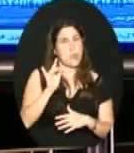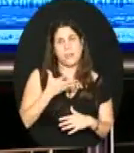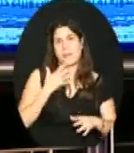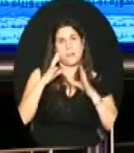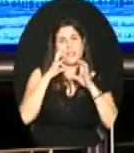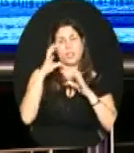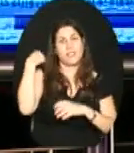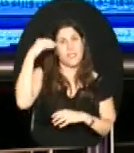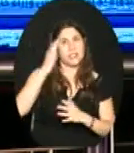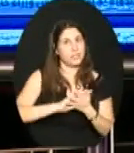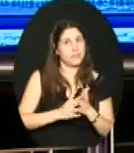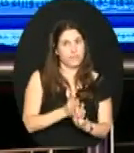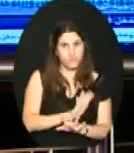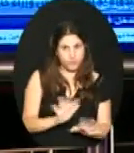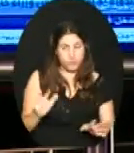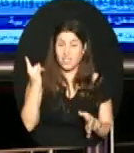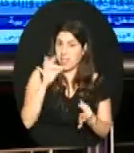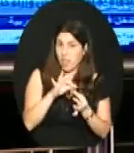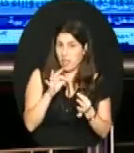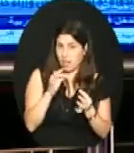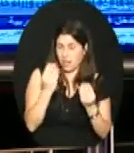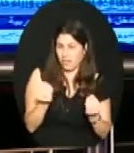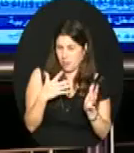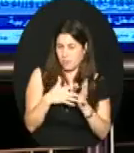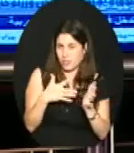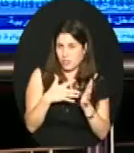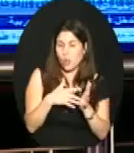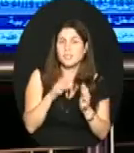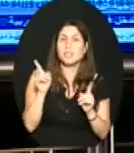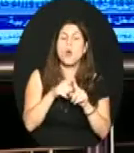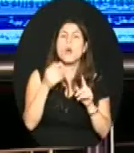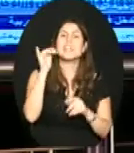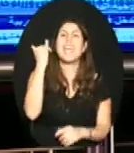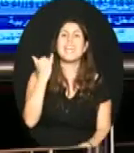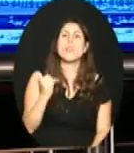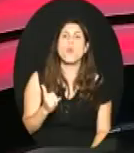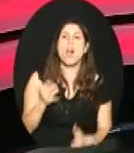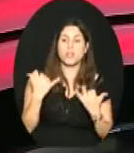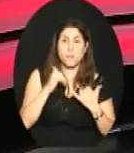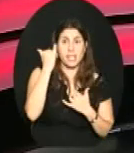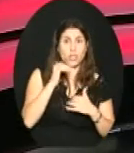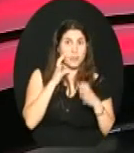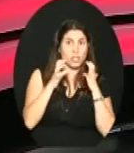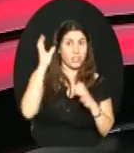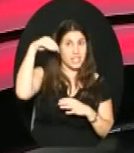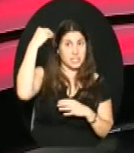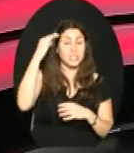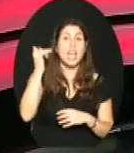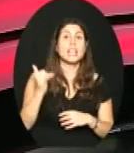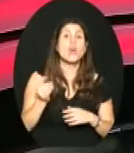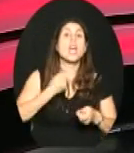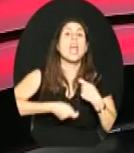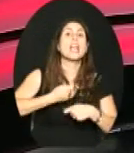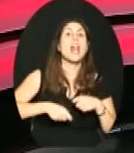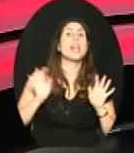בתקשורת הפלסטינית. אגב, אחד המדדים הטובים ביותר, אורית להבנתי, הוא מדד הקריקטורה. היום הקריקטורה בתקשורת הפלסטינית היא קריקטורה